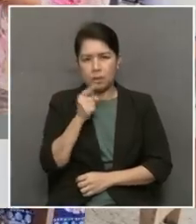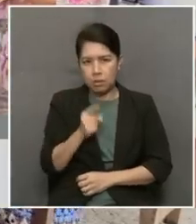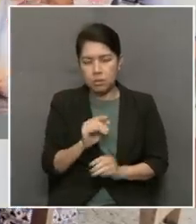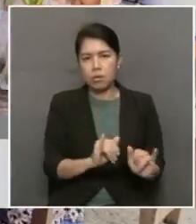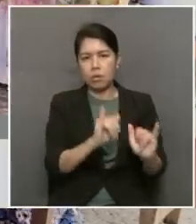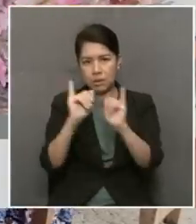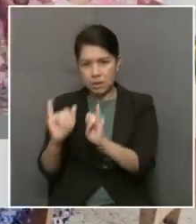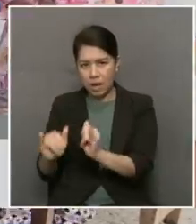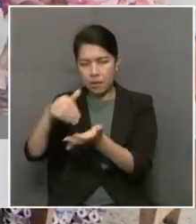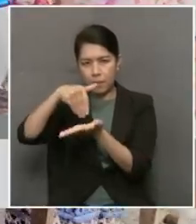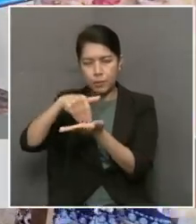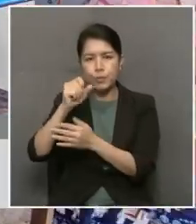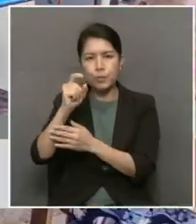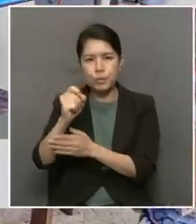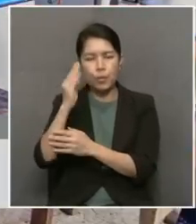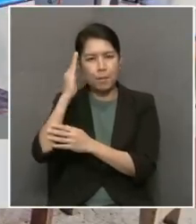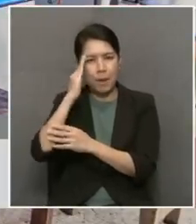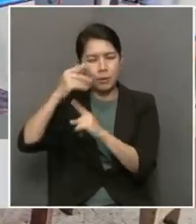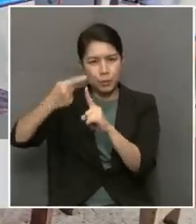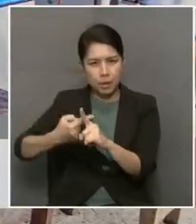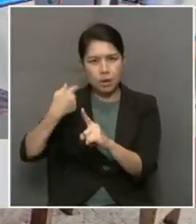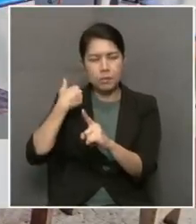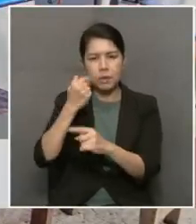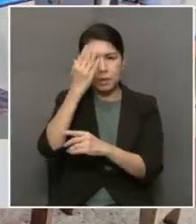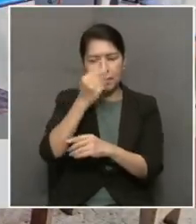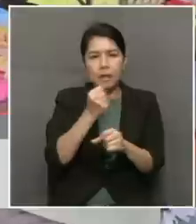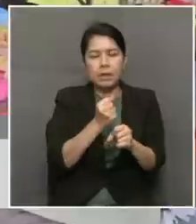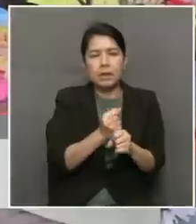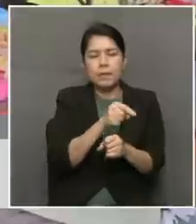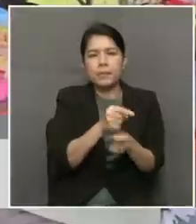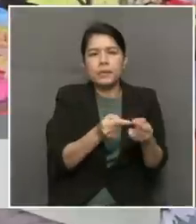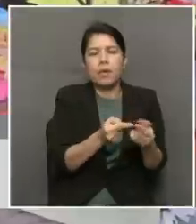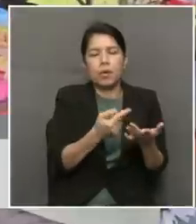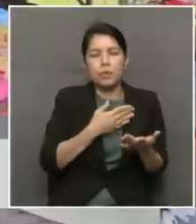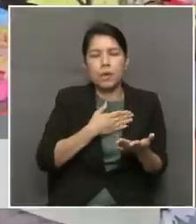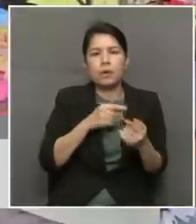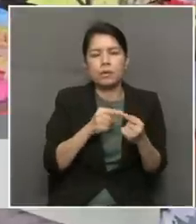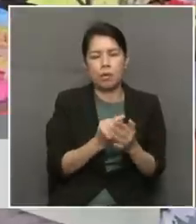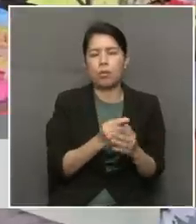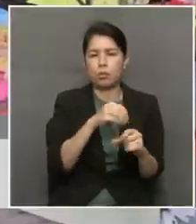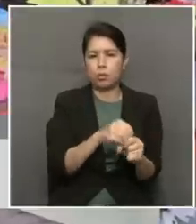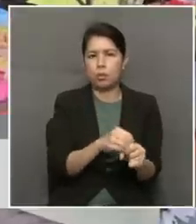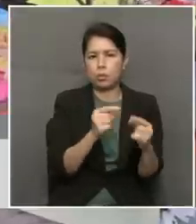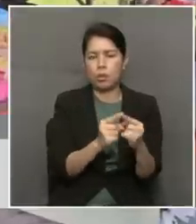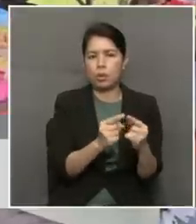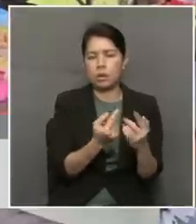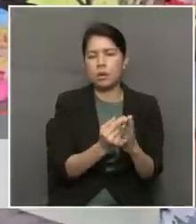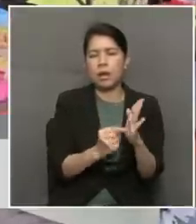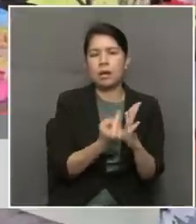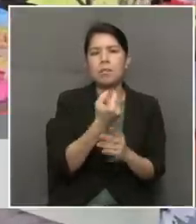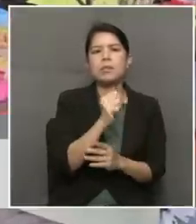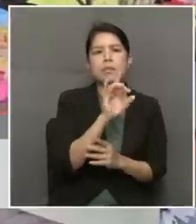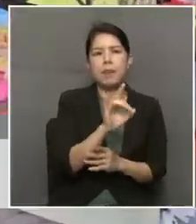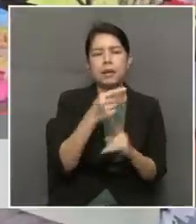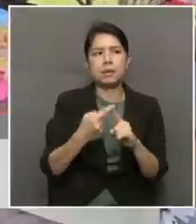อยู่ที่ศูนย์พักพิงหลังที่ดินอำเภอวารินชำราบมาตั้งแต่วันที่ 18กันยายนนะคะตอนนี้มาขายส้ม